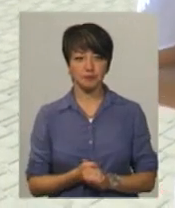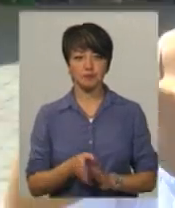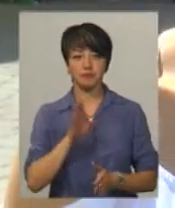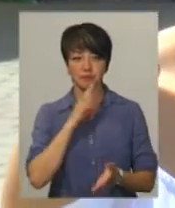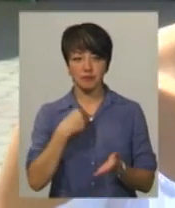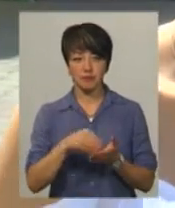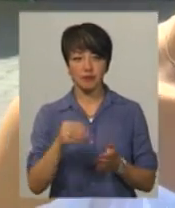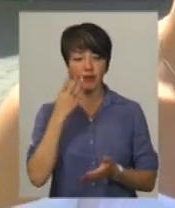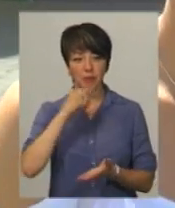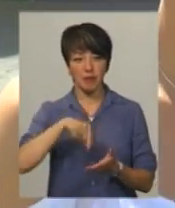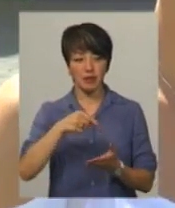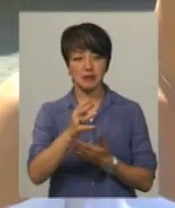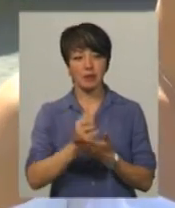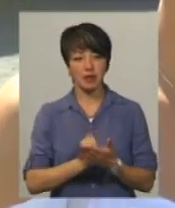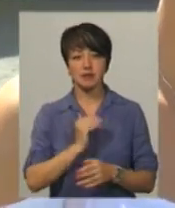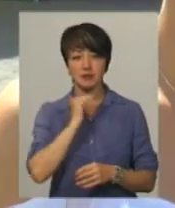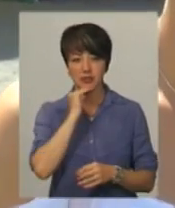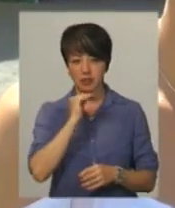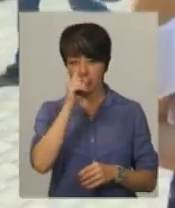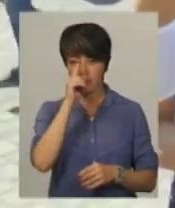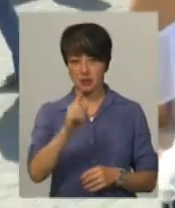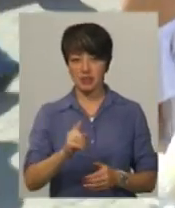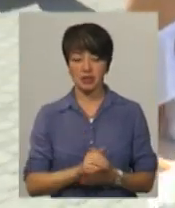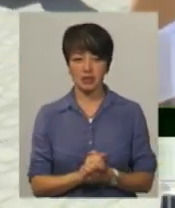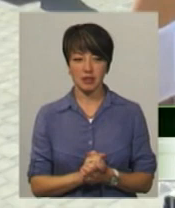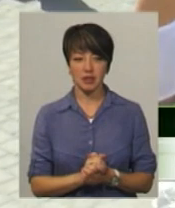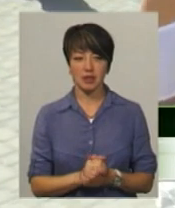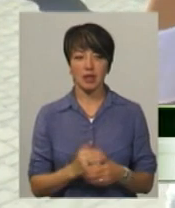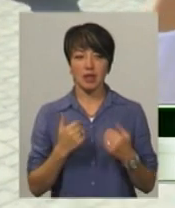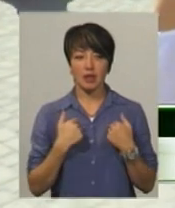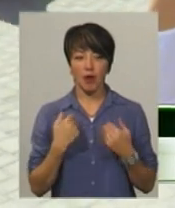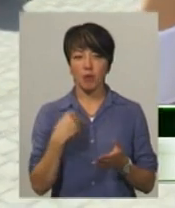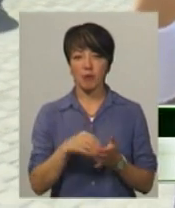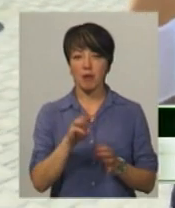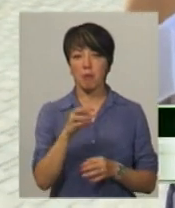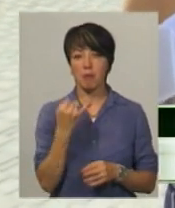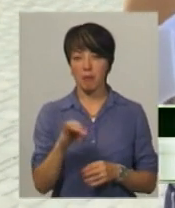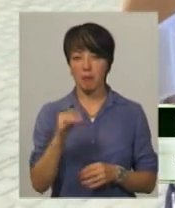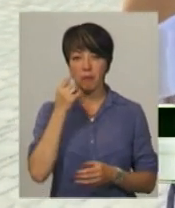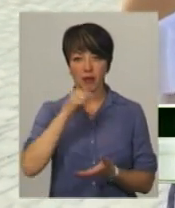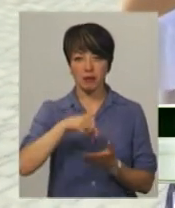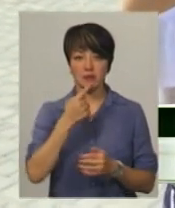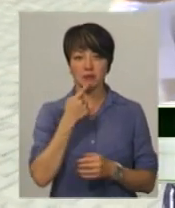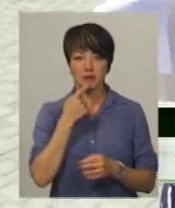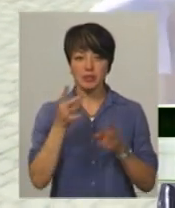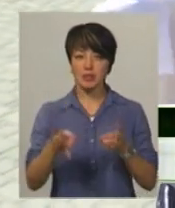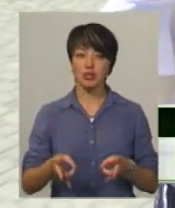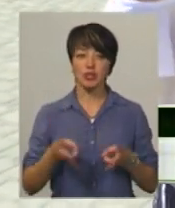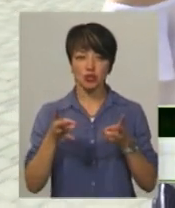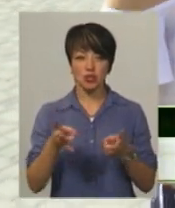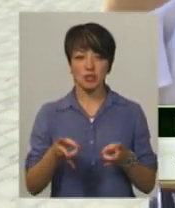мед. Цих запасів, каже, їй вистачить на місяць. Я купила травневий мед. Мені просто подобається смак, він ніжний